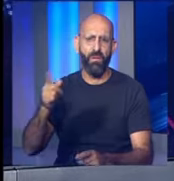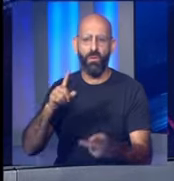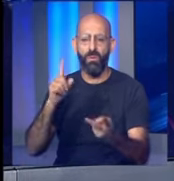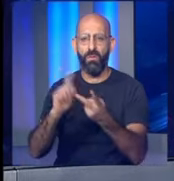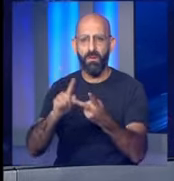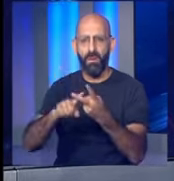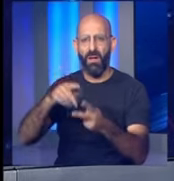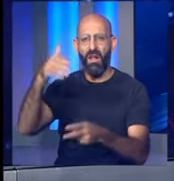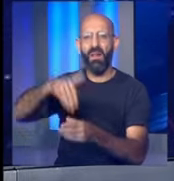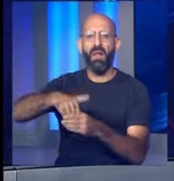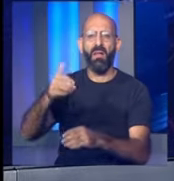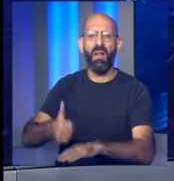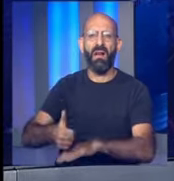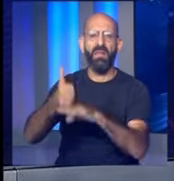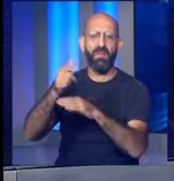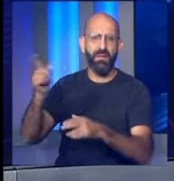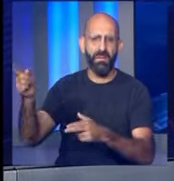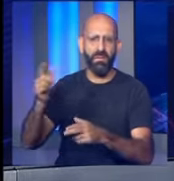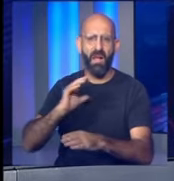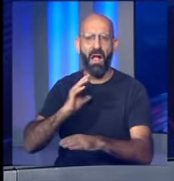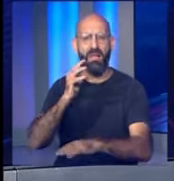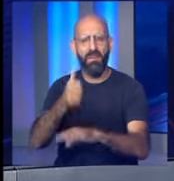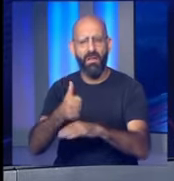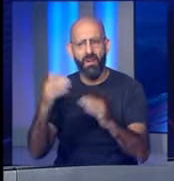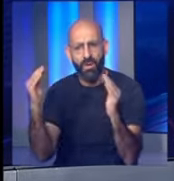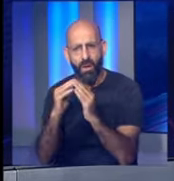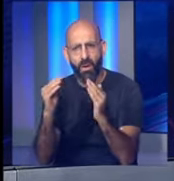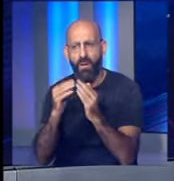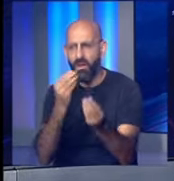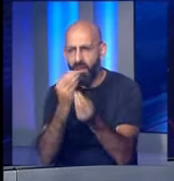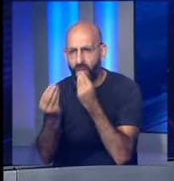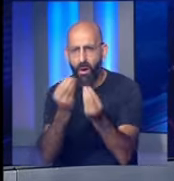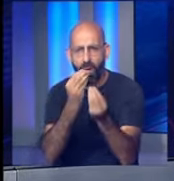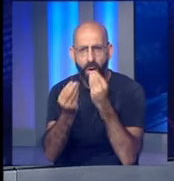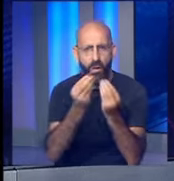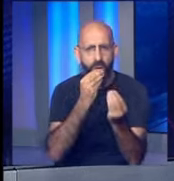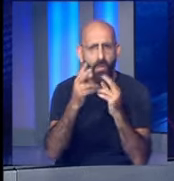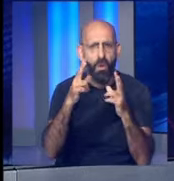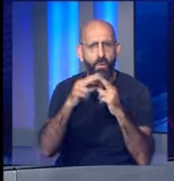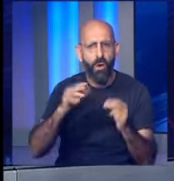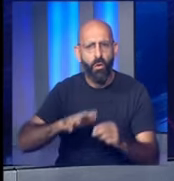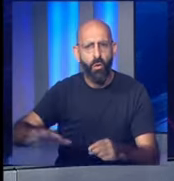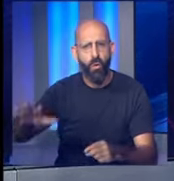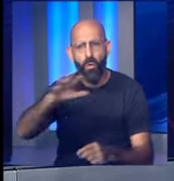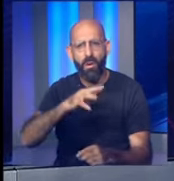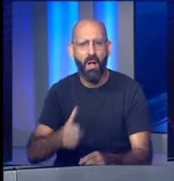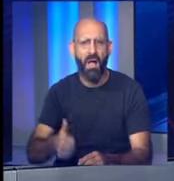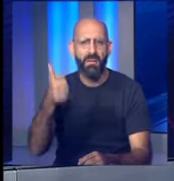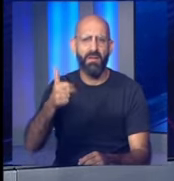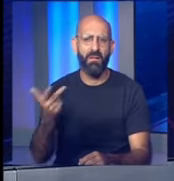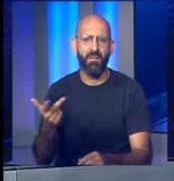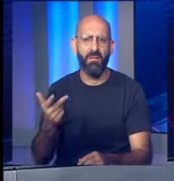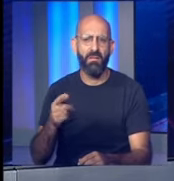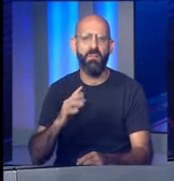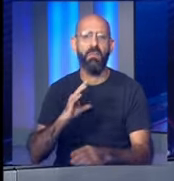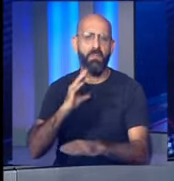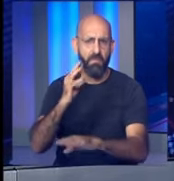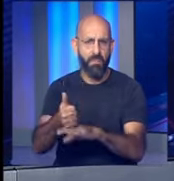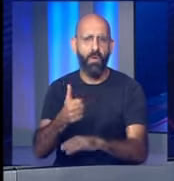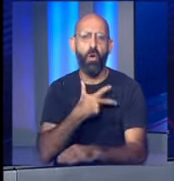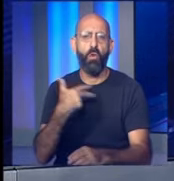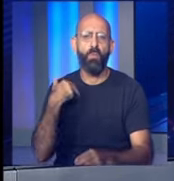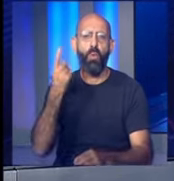في تطبيقها فور التوصل إلى وقف لإطلاق النار هي انتخاب رئيس للجمهورية على أسس التوافق والتفاهم